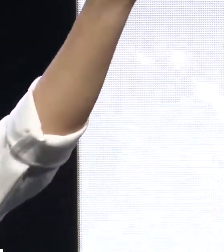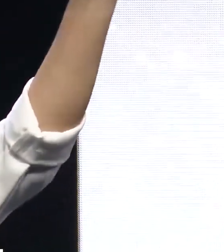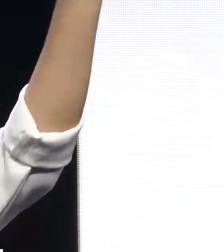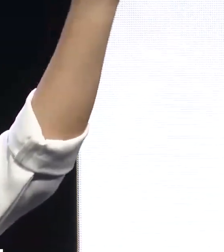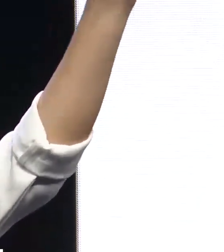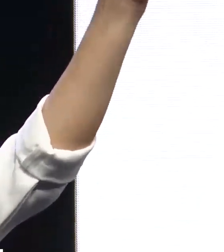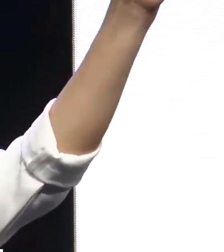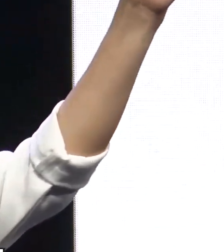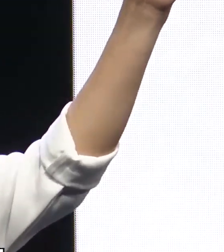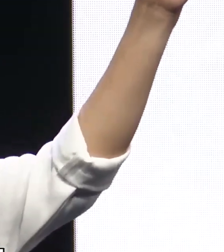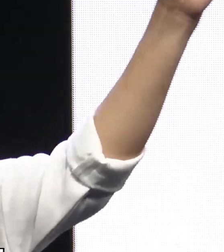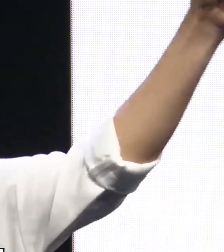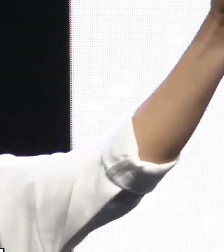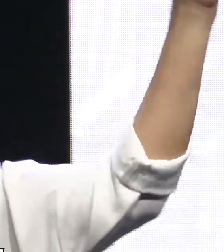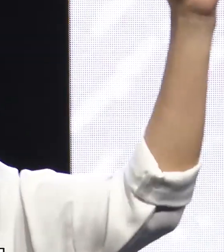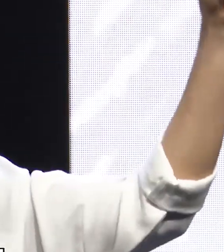Indonesia di